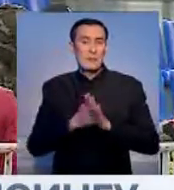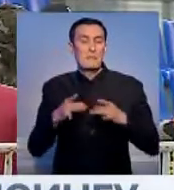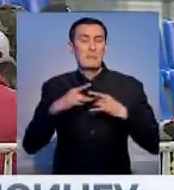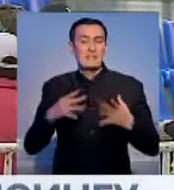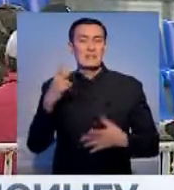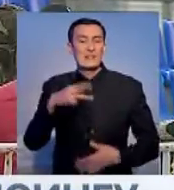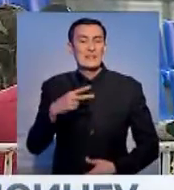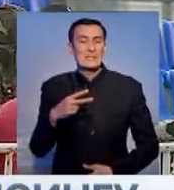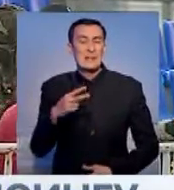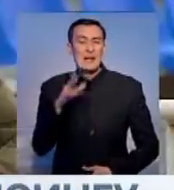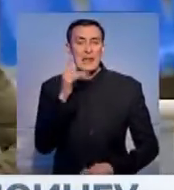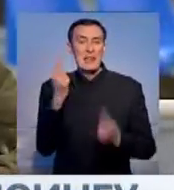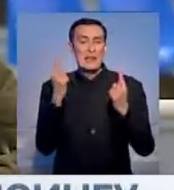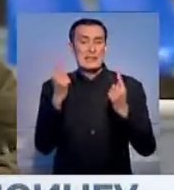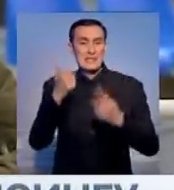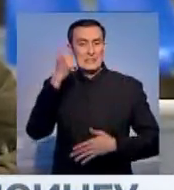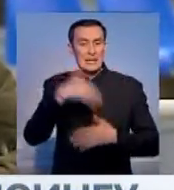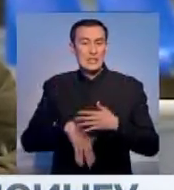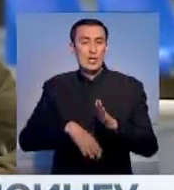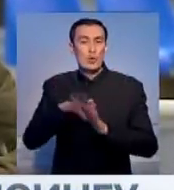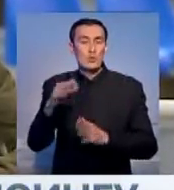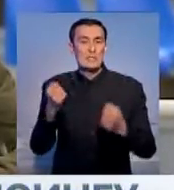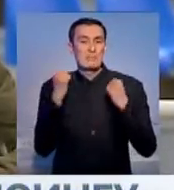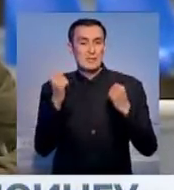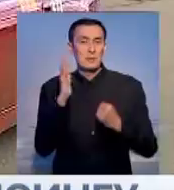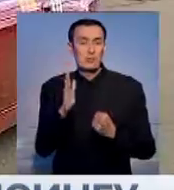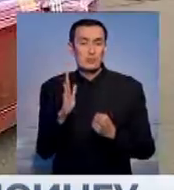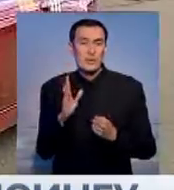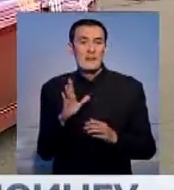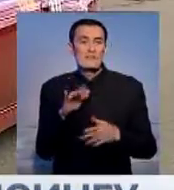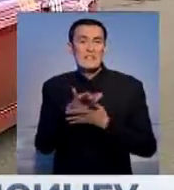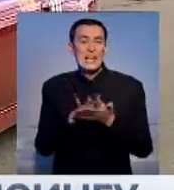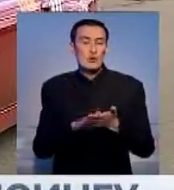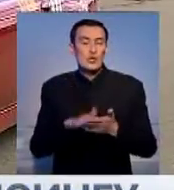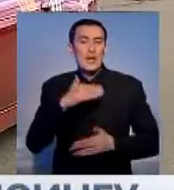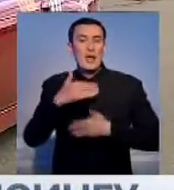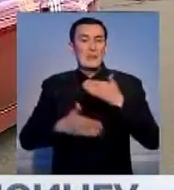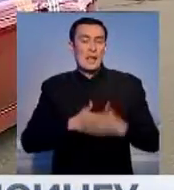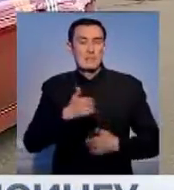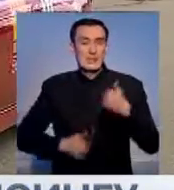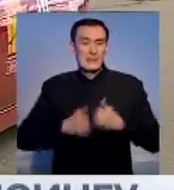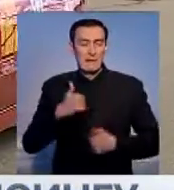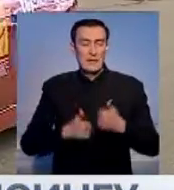празднования 20-летия столицы. Лучшие автогонщики пройдут